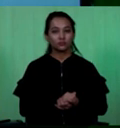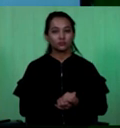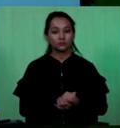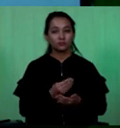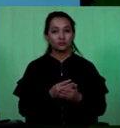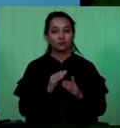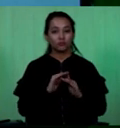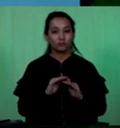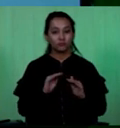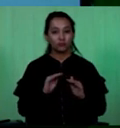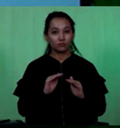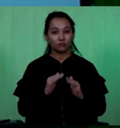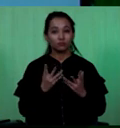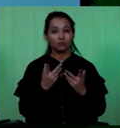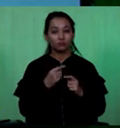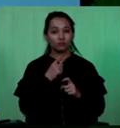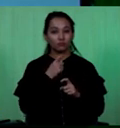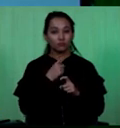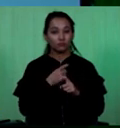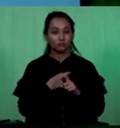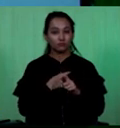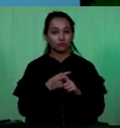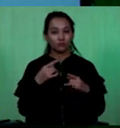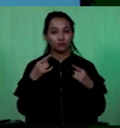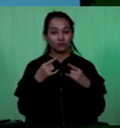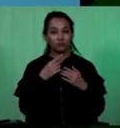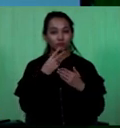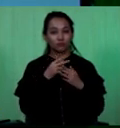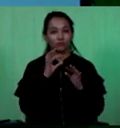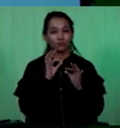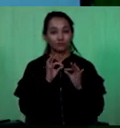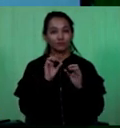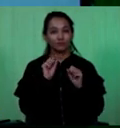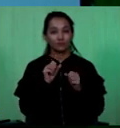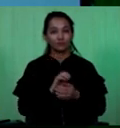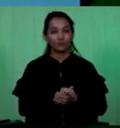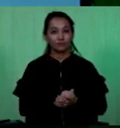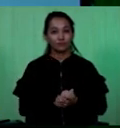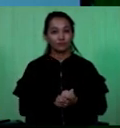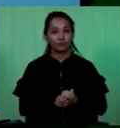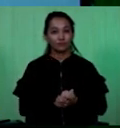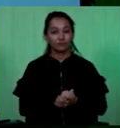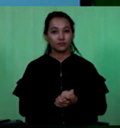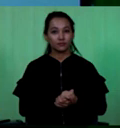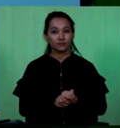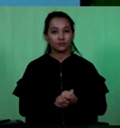Mana aziz o'quvchilar, yechgan tenglamangizni ekrandan tekshirib oling.